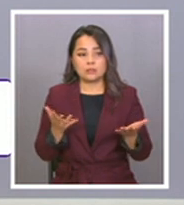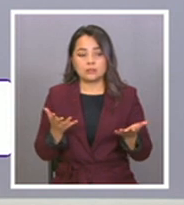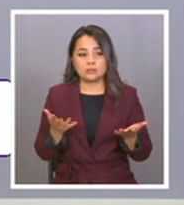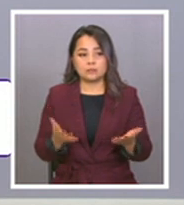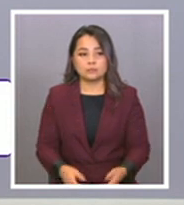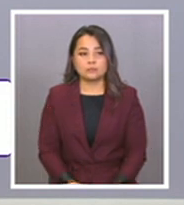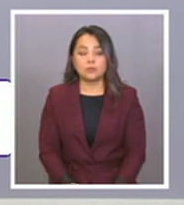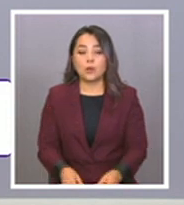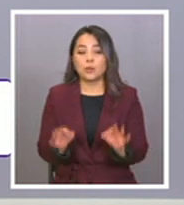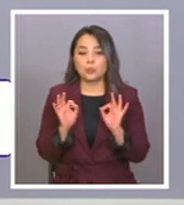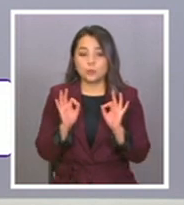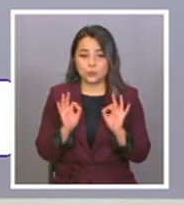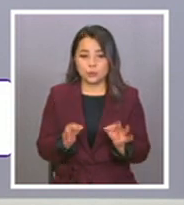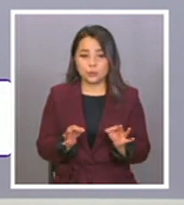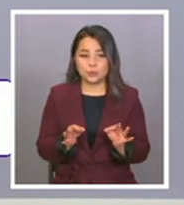Дұрыс.